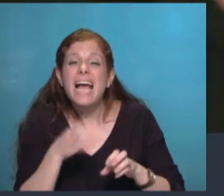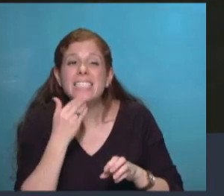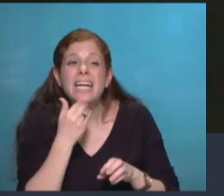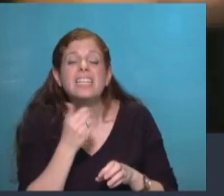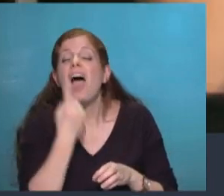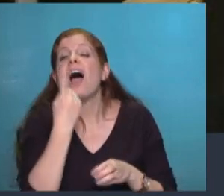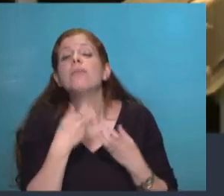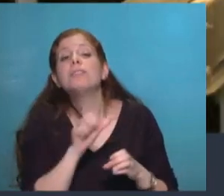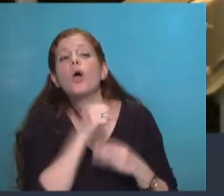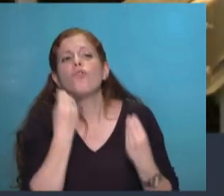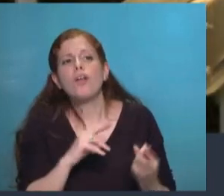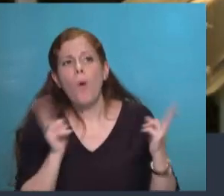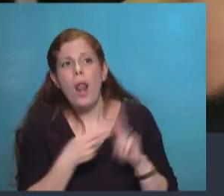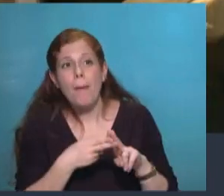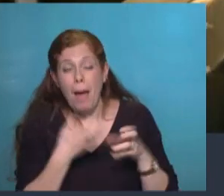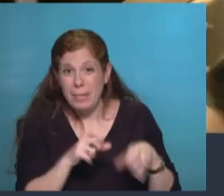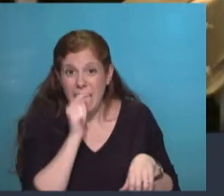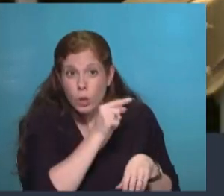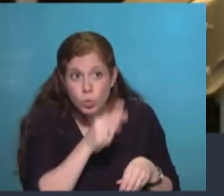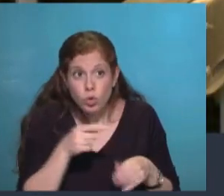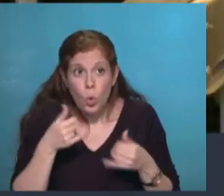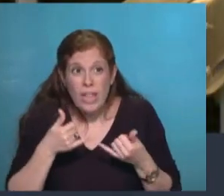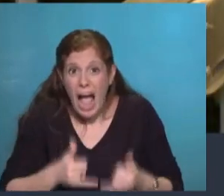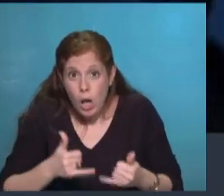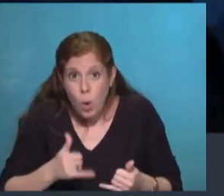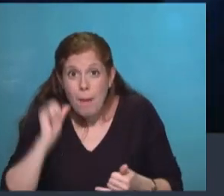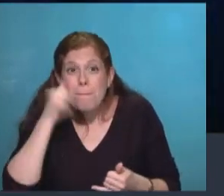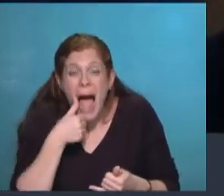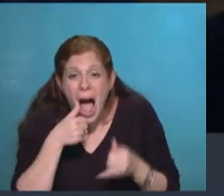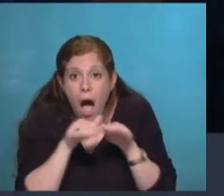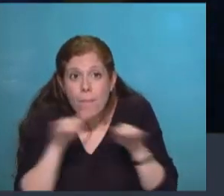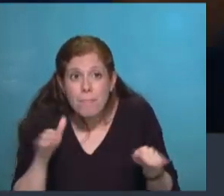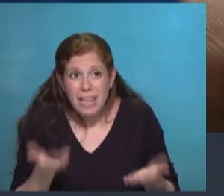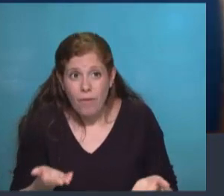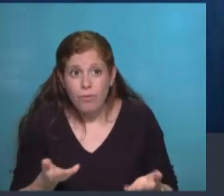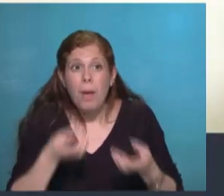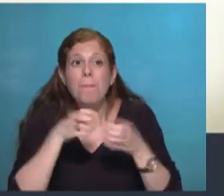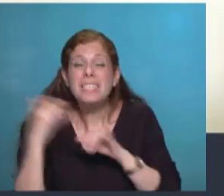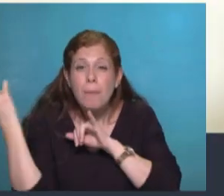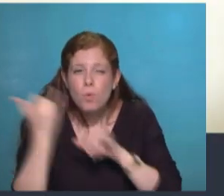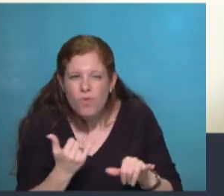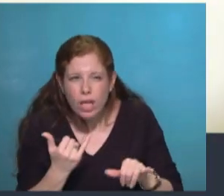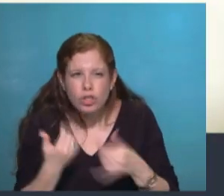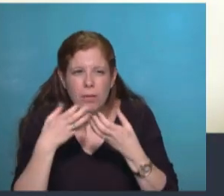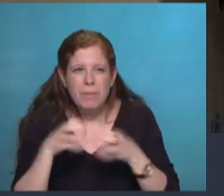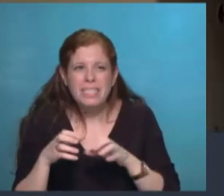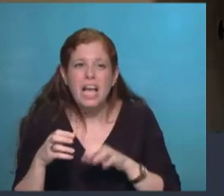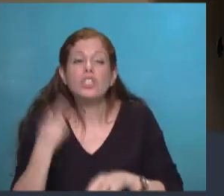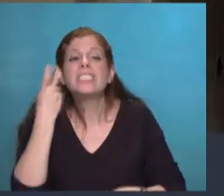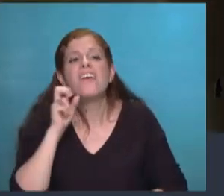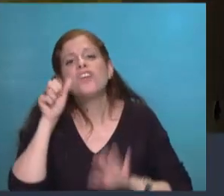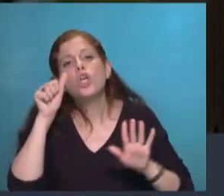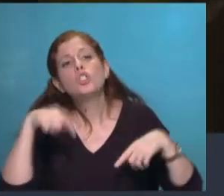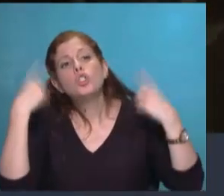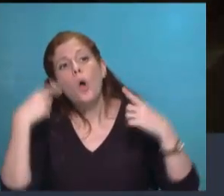בעולם. הביצה הזו, שהוטלה היום, מחר עם המדף. ביצה מיובאת, שזו ביצה שנסעה 26